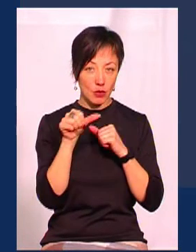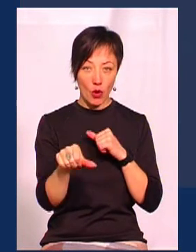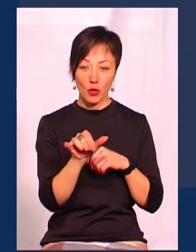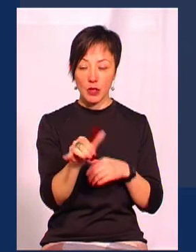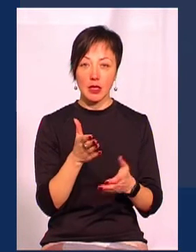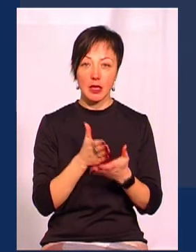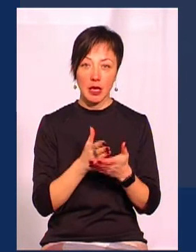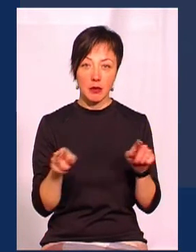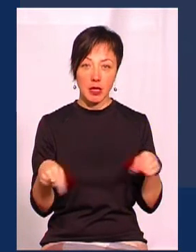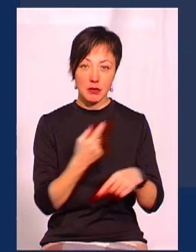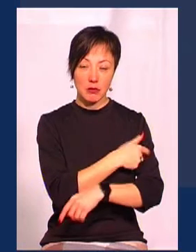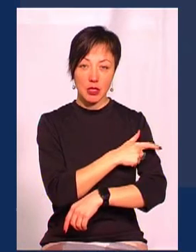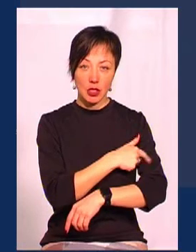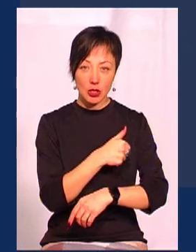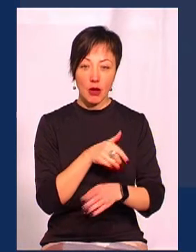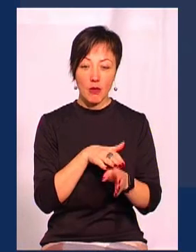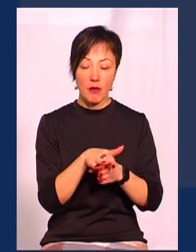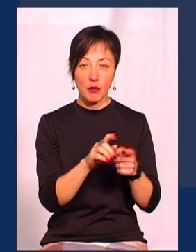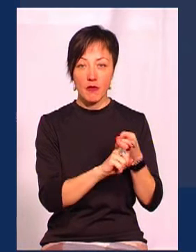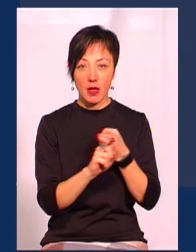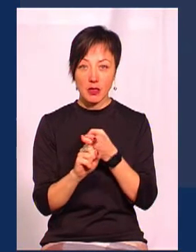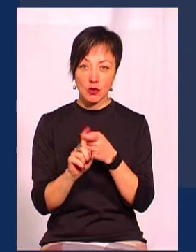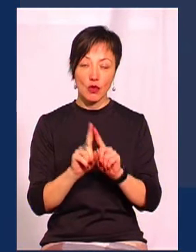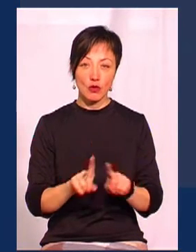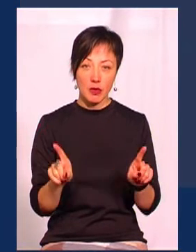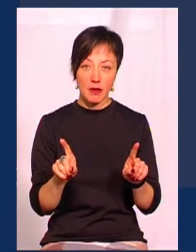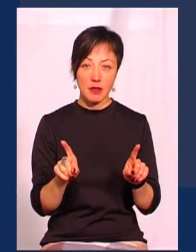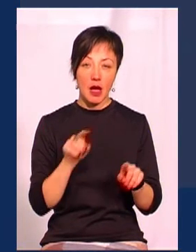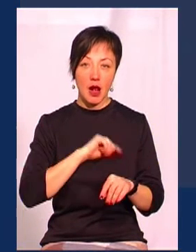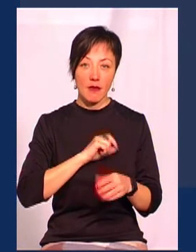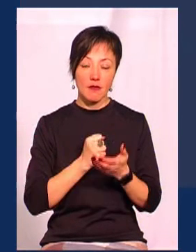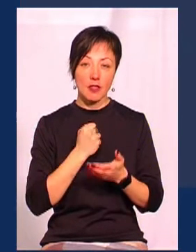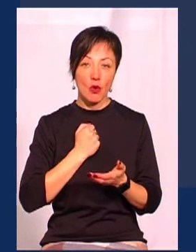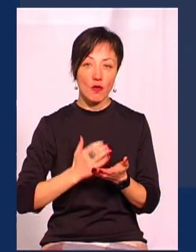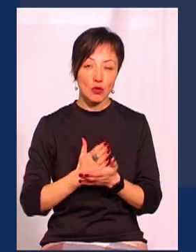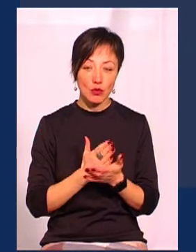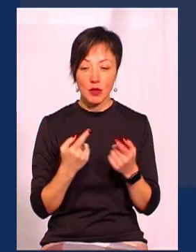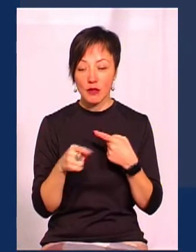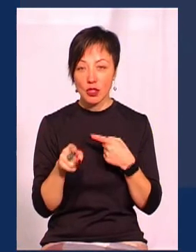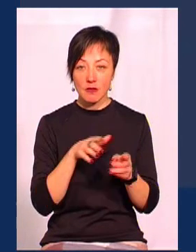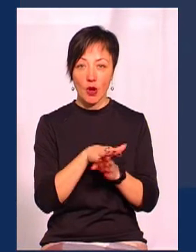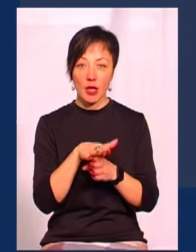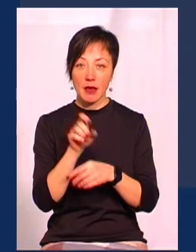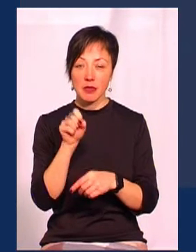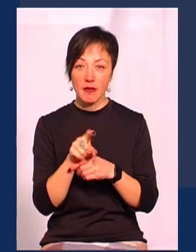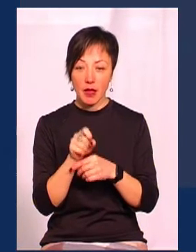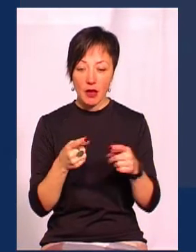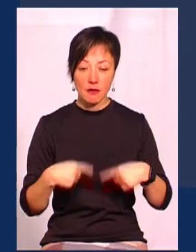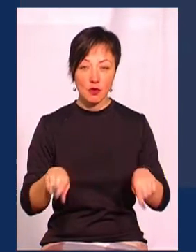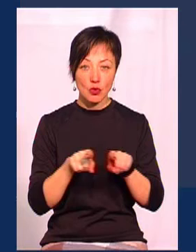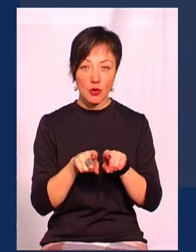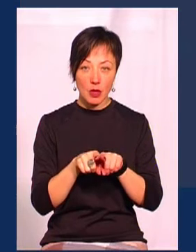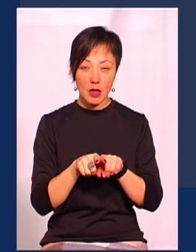є реабілітація медична, вона пов'язана там з особливостями і характером військової служби, в інших з виконанням завдань в зоні